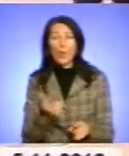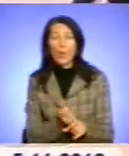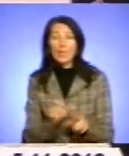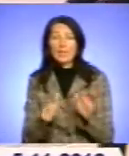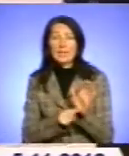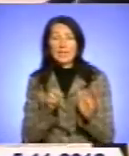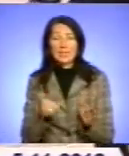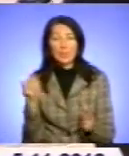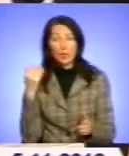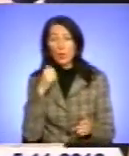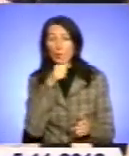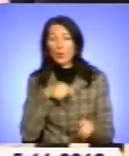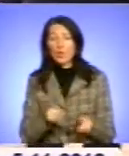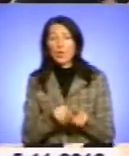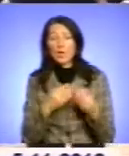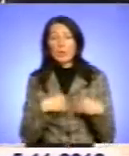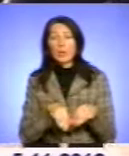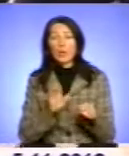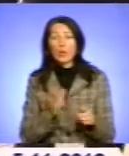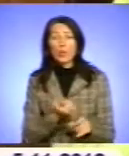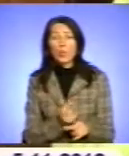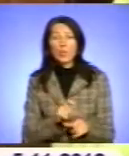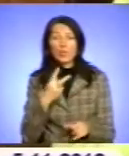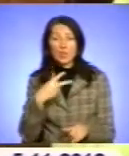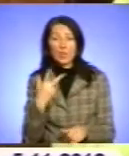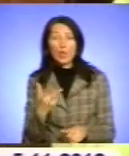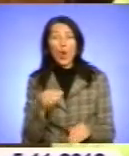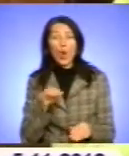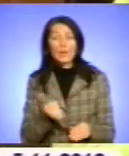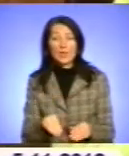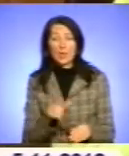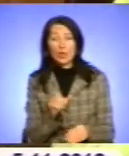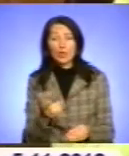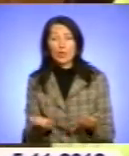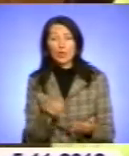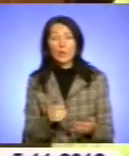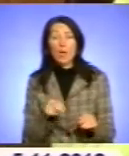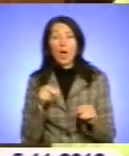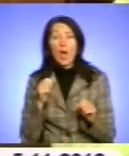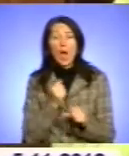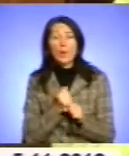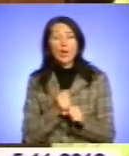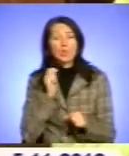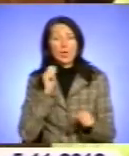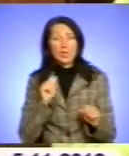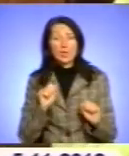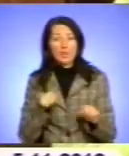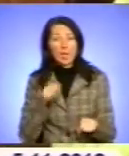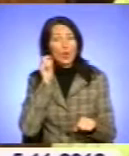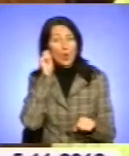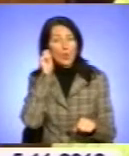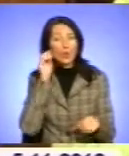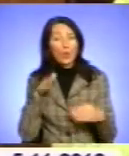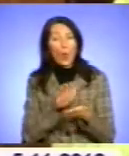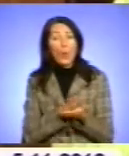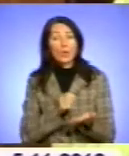минулому році таких сімей було більше 23 тисяч. Людина, якщо вона працездатного віку, вона подає заяву на те, що